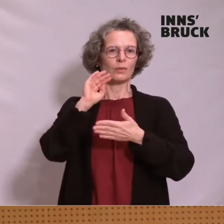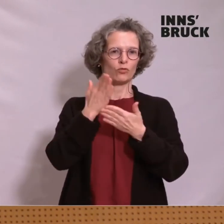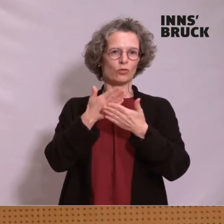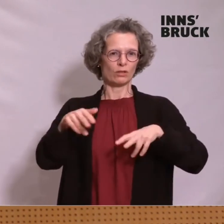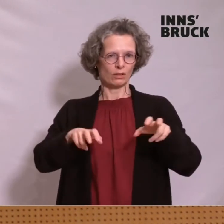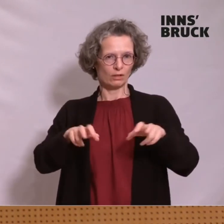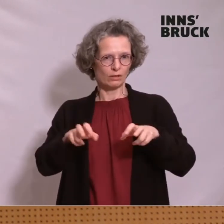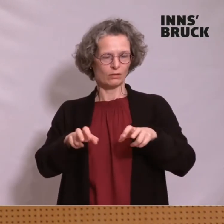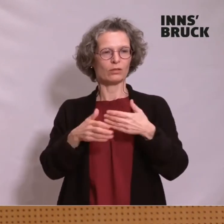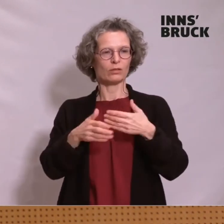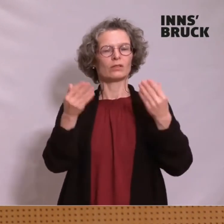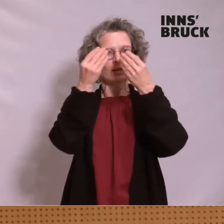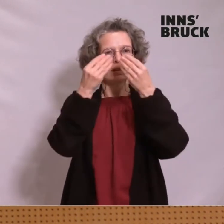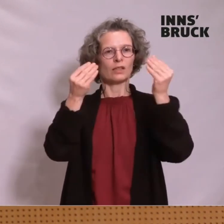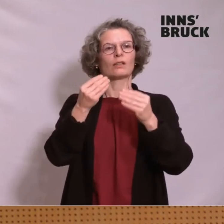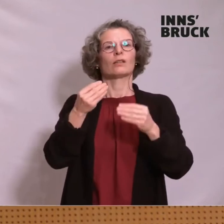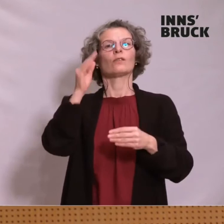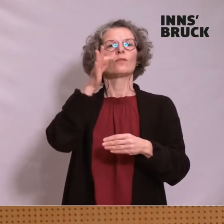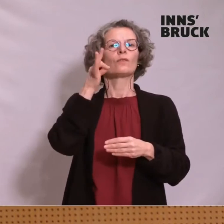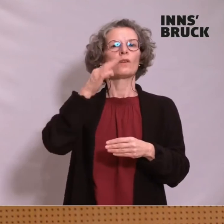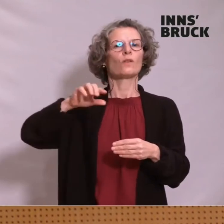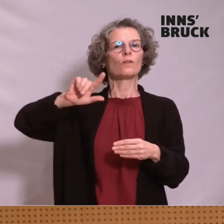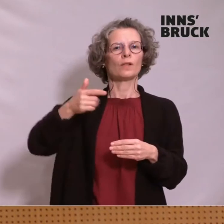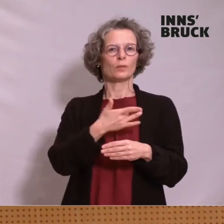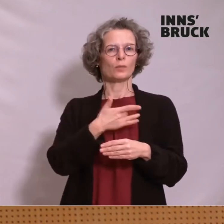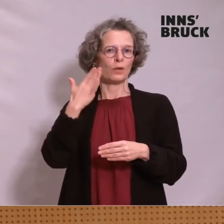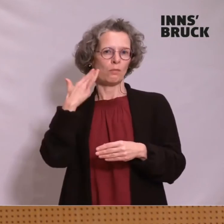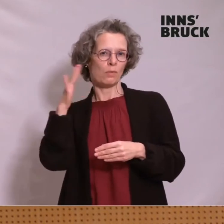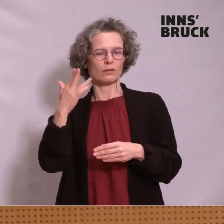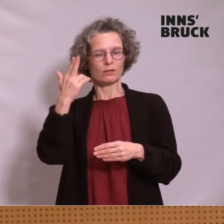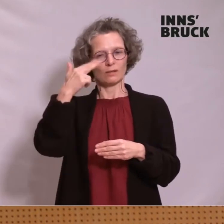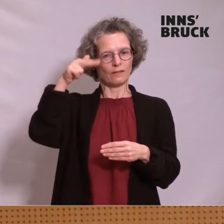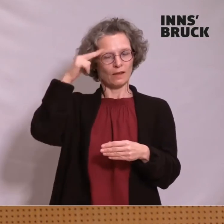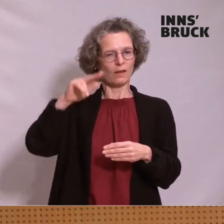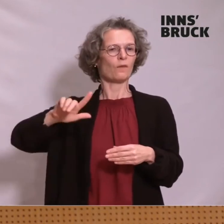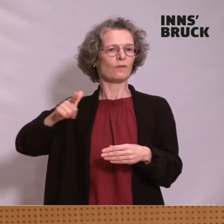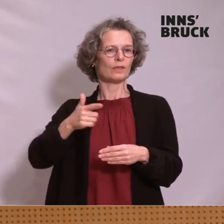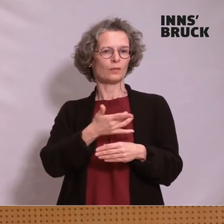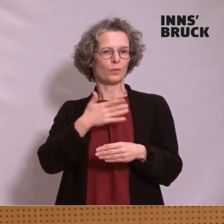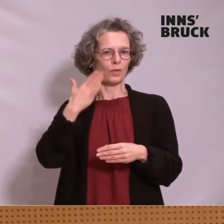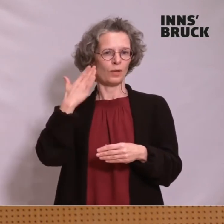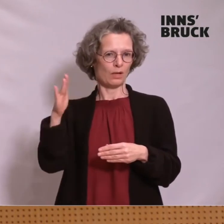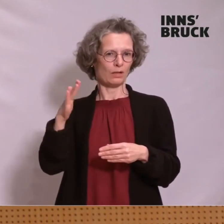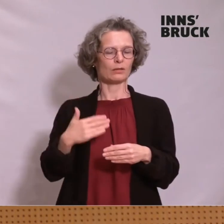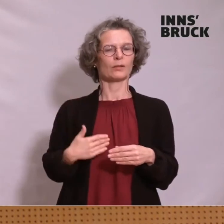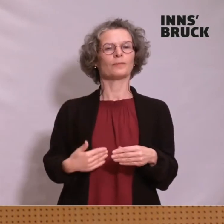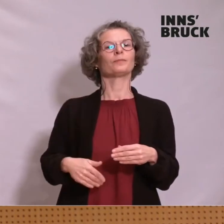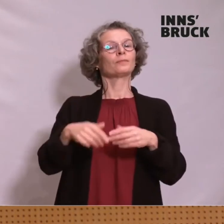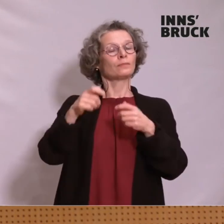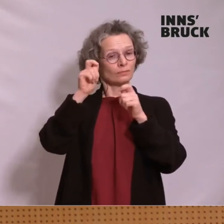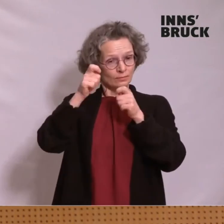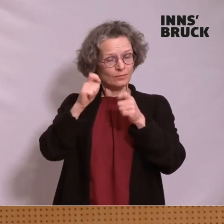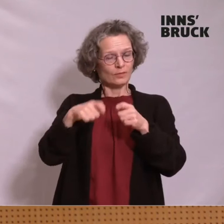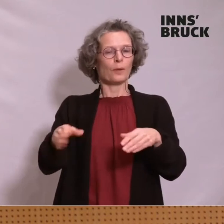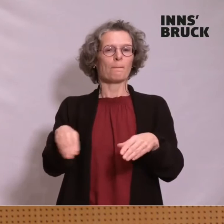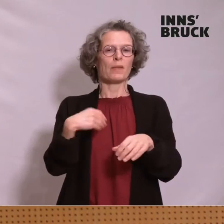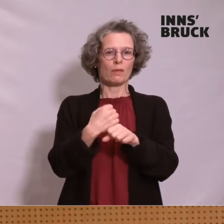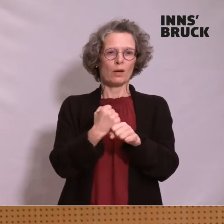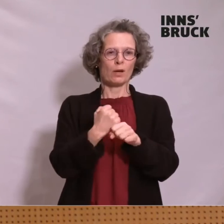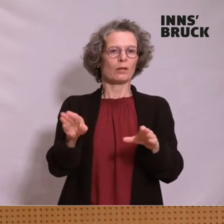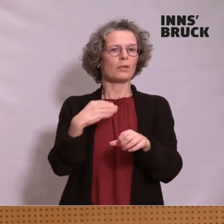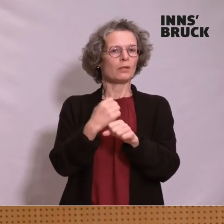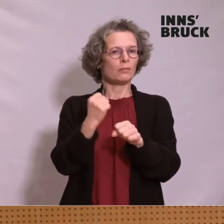sehr geehrte Frau Vizebürgermeisterin, Herr Vizebürgermeister, geschätzte Mitarbeiterinnen und Mitarbeiter des Hauses,